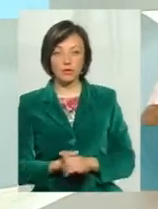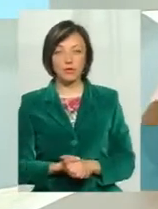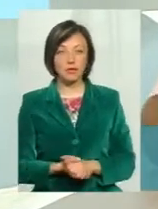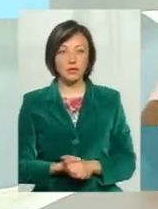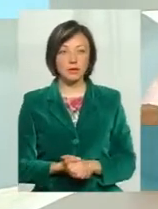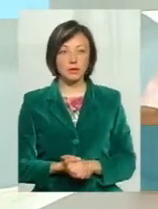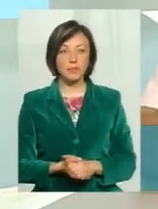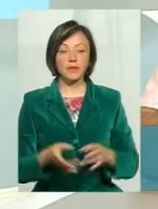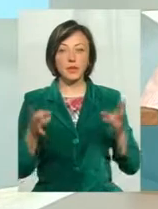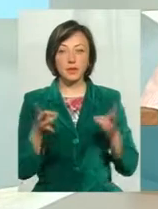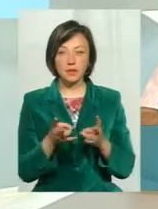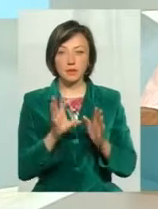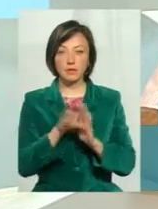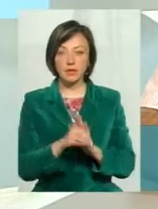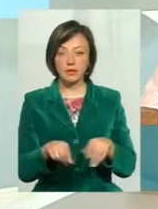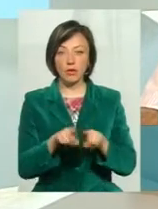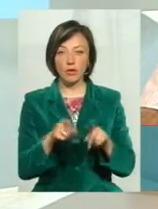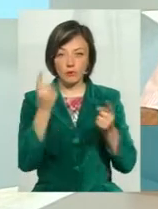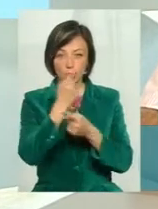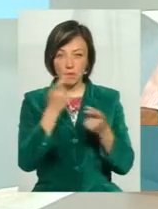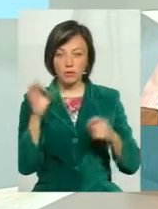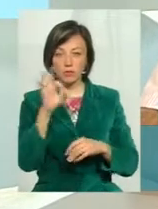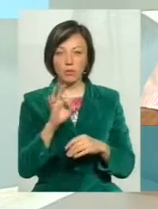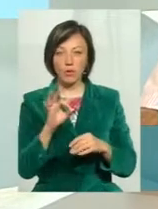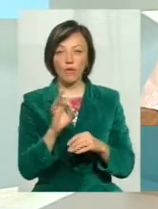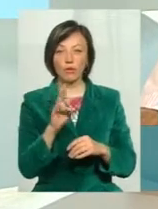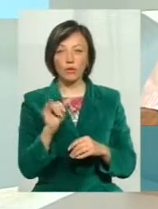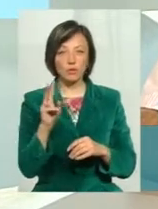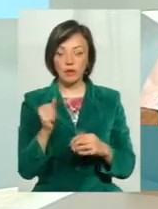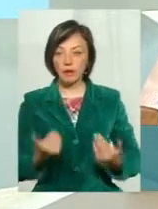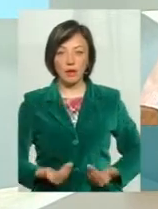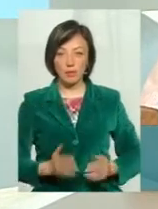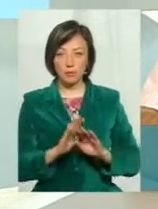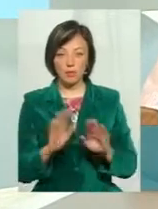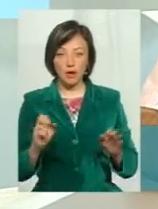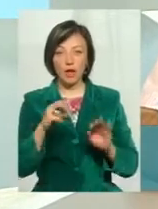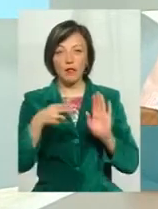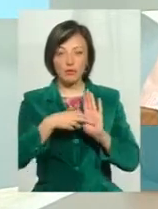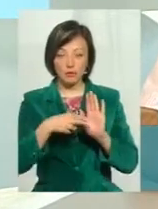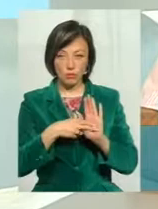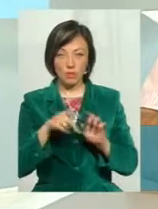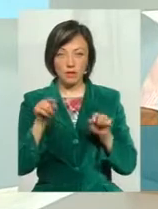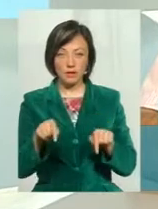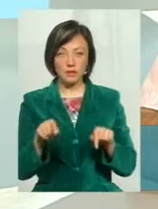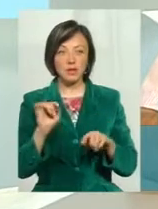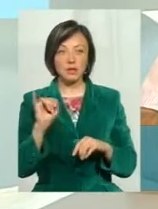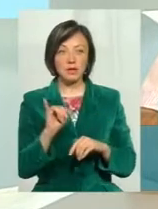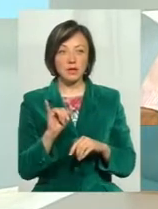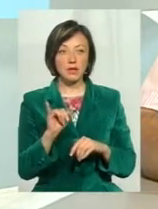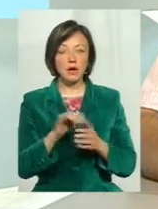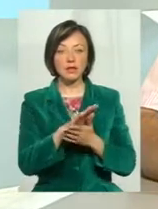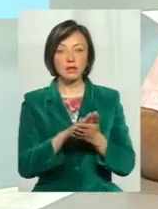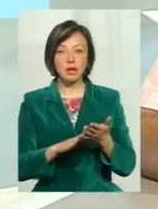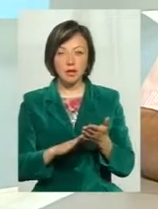Тому фактично проживаючи. Тому тут необхідно буде занести таку інформацію про внучку, яка не проживає, але зареєстрована відповідно. А